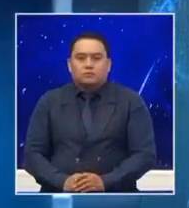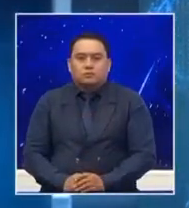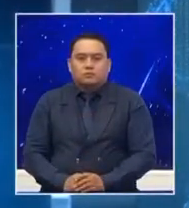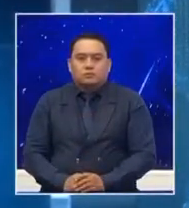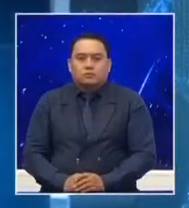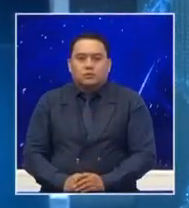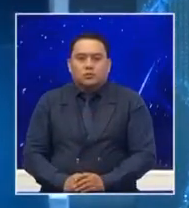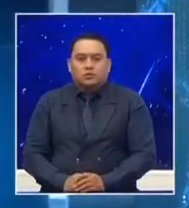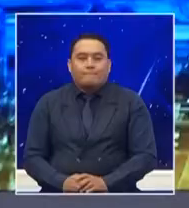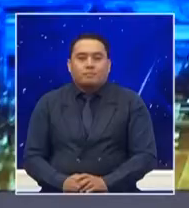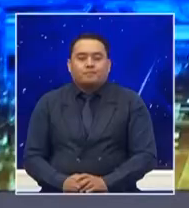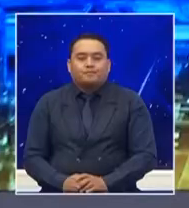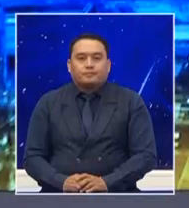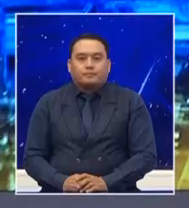Талдықорған.